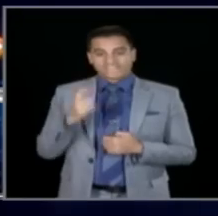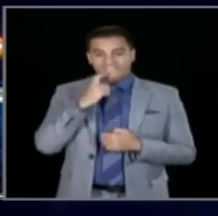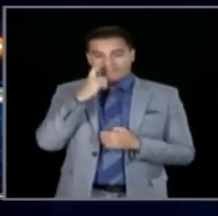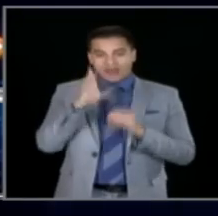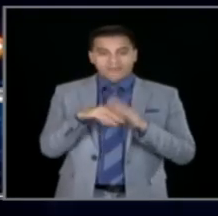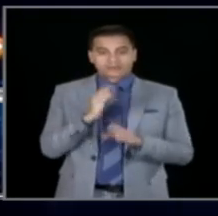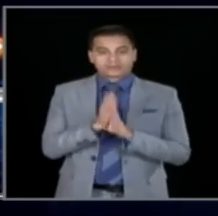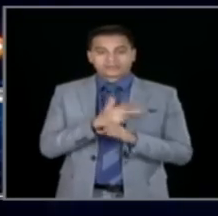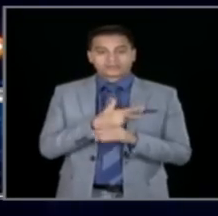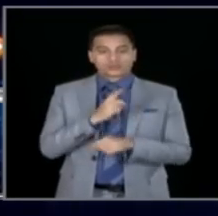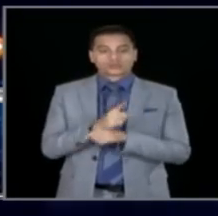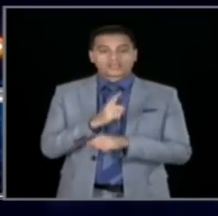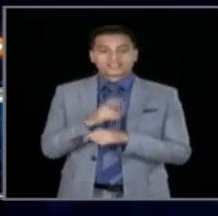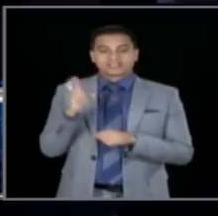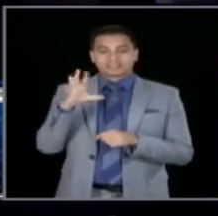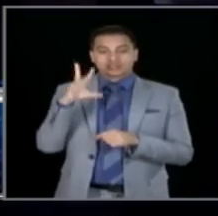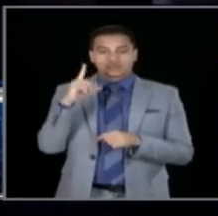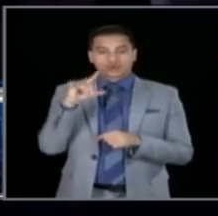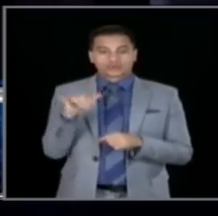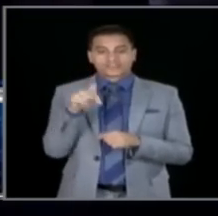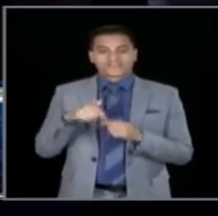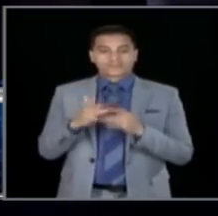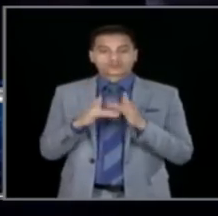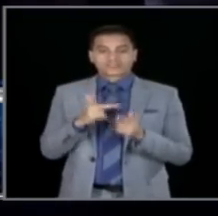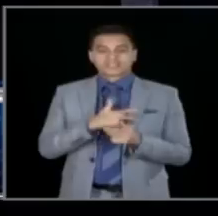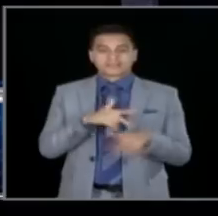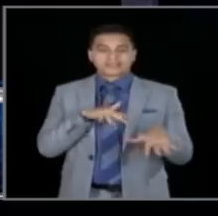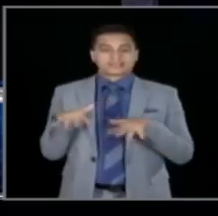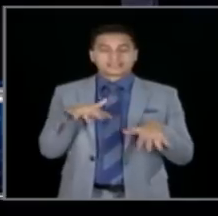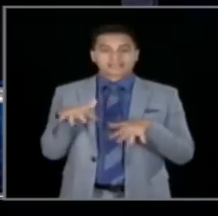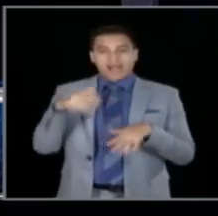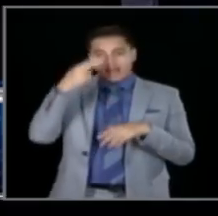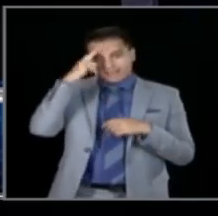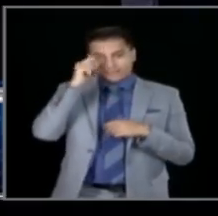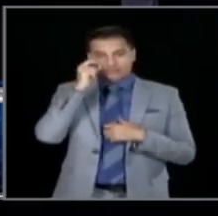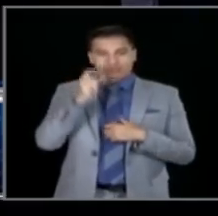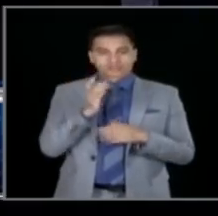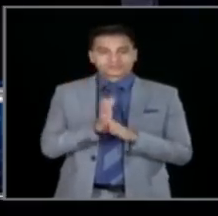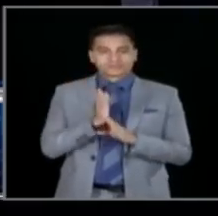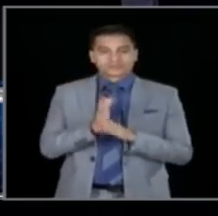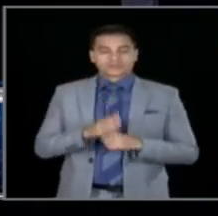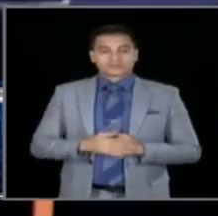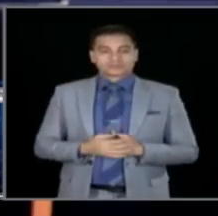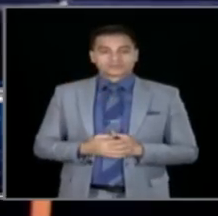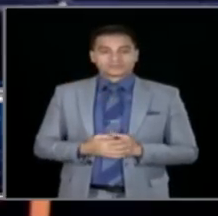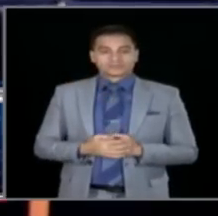فنان قام بدور الأستاذ زهدي في مسلسل زلزال، فمن